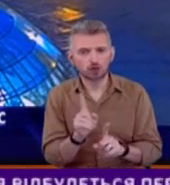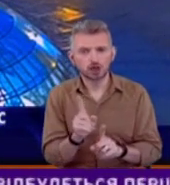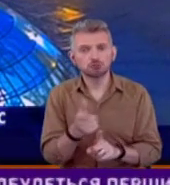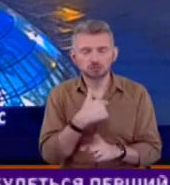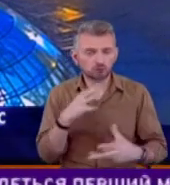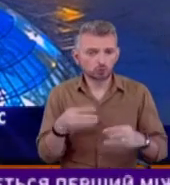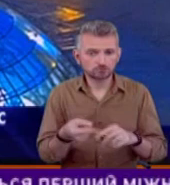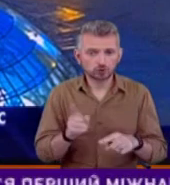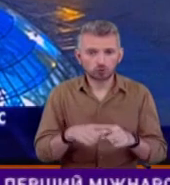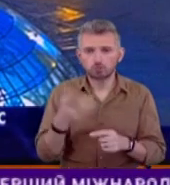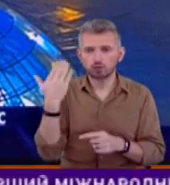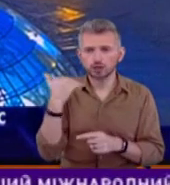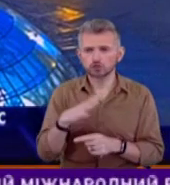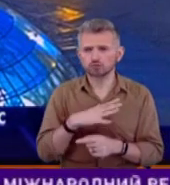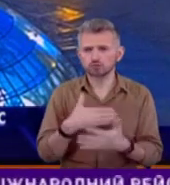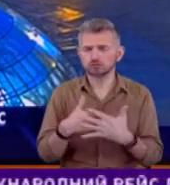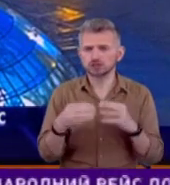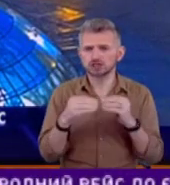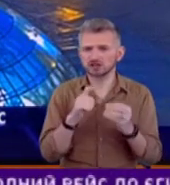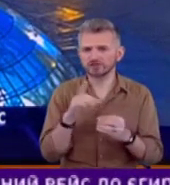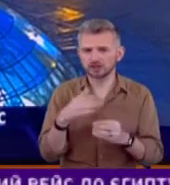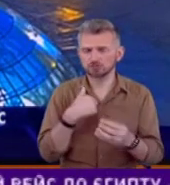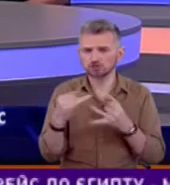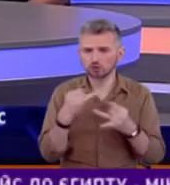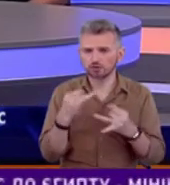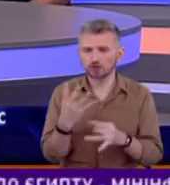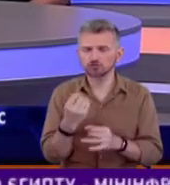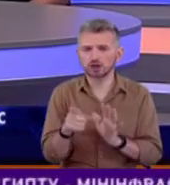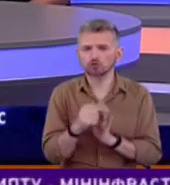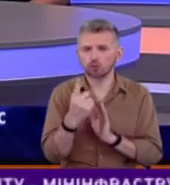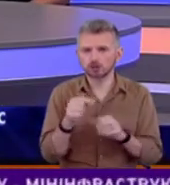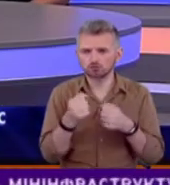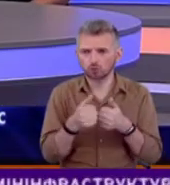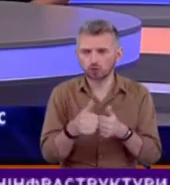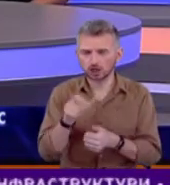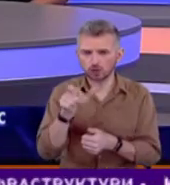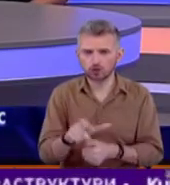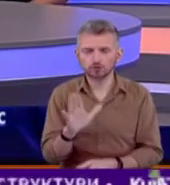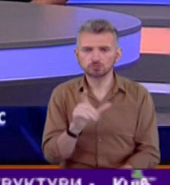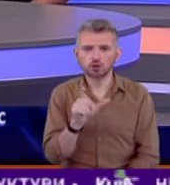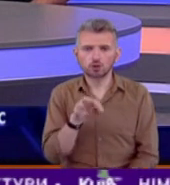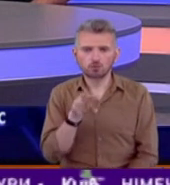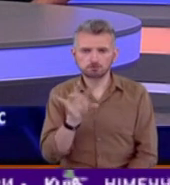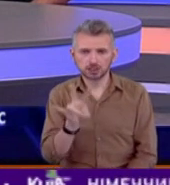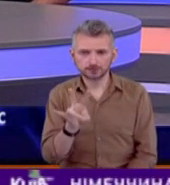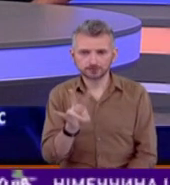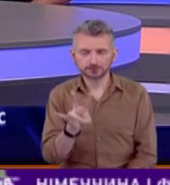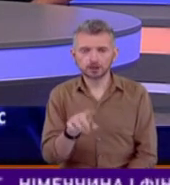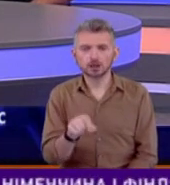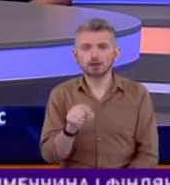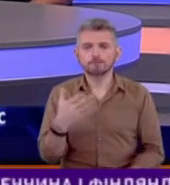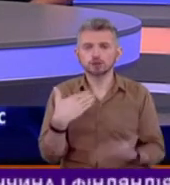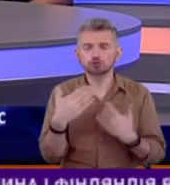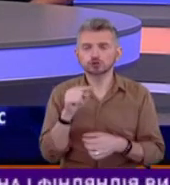попереднє в нас було хвилин 10, ми спілкувалися ще з одним колегою, з Володимиром Хоминим, якраз